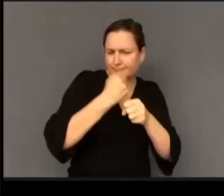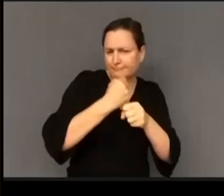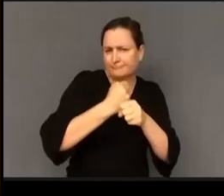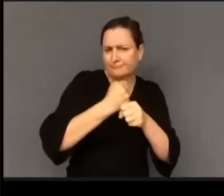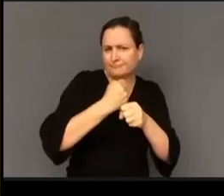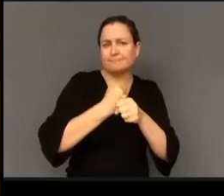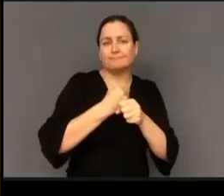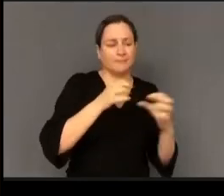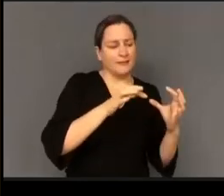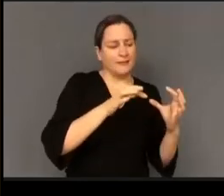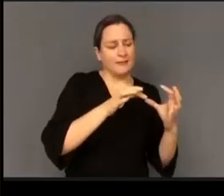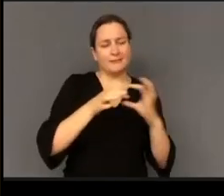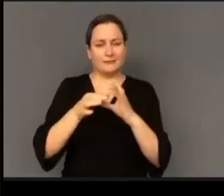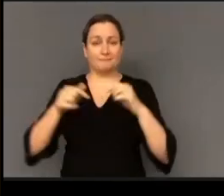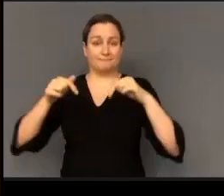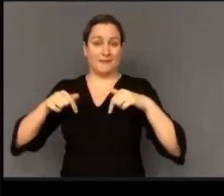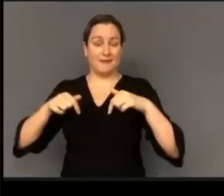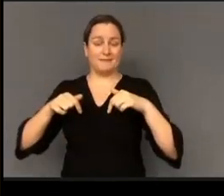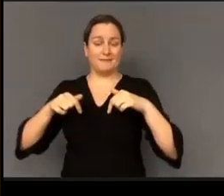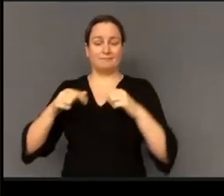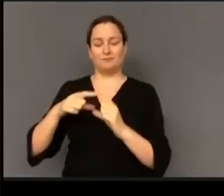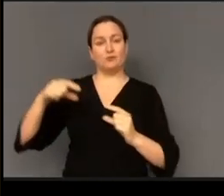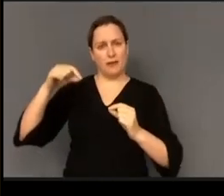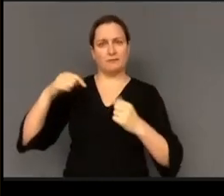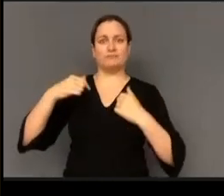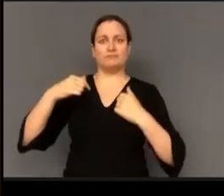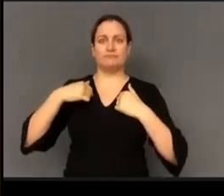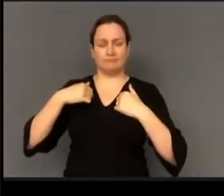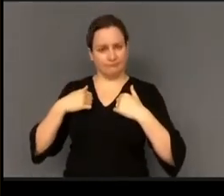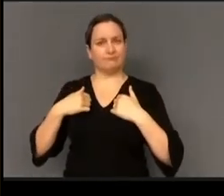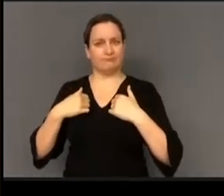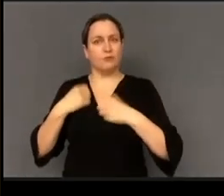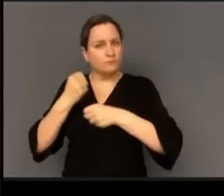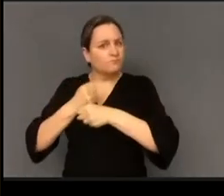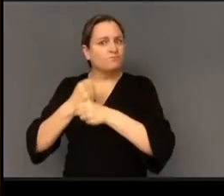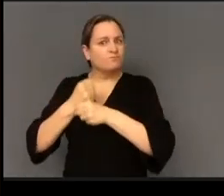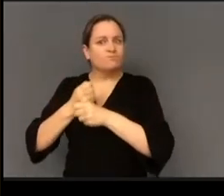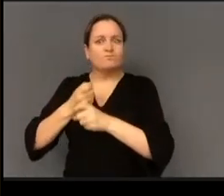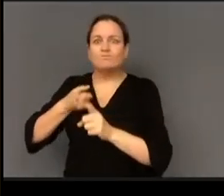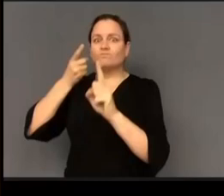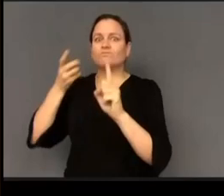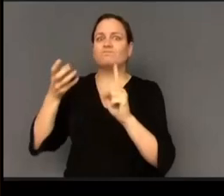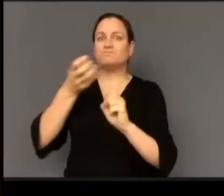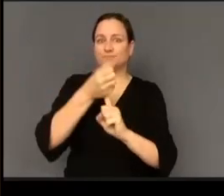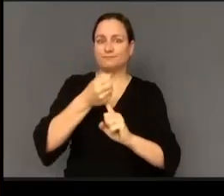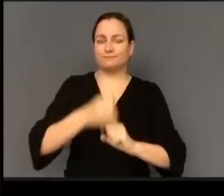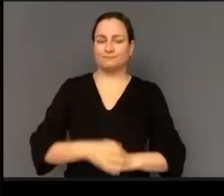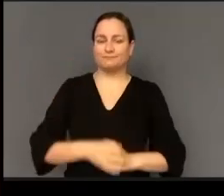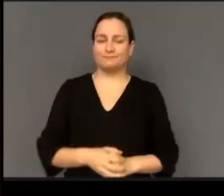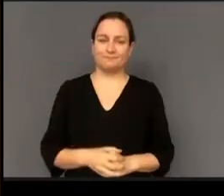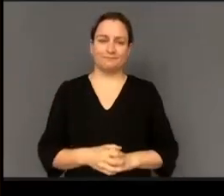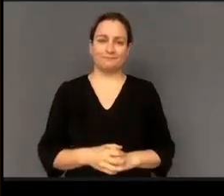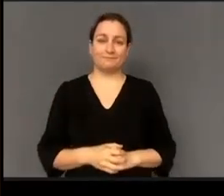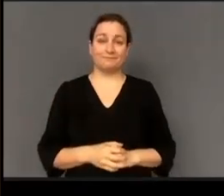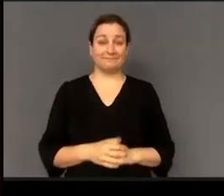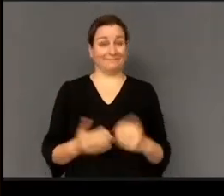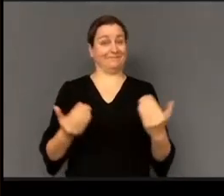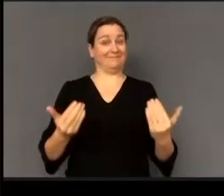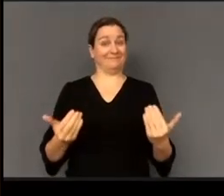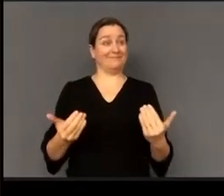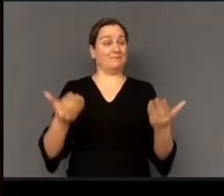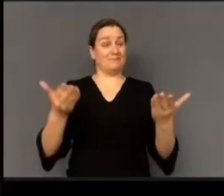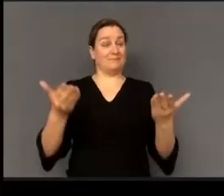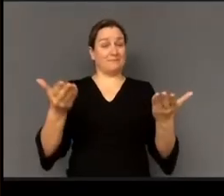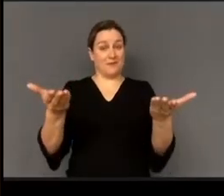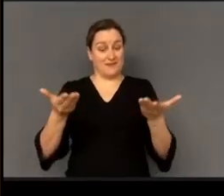国として会議をえ開催しえこうして皆様をお迎えできることを